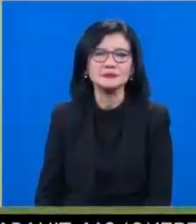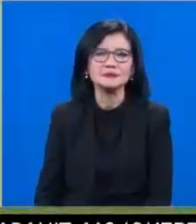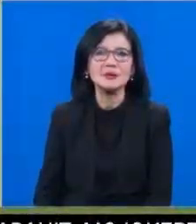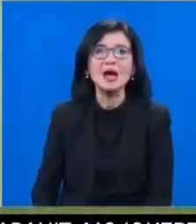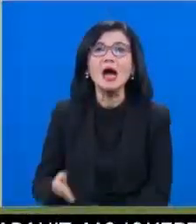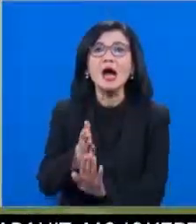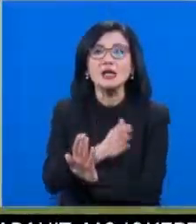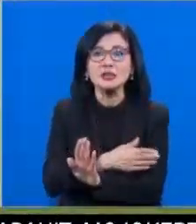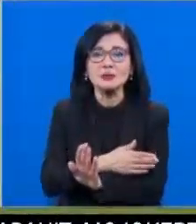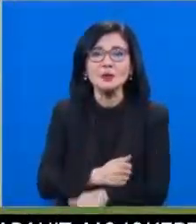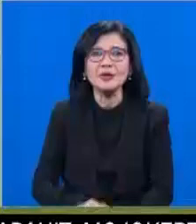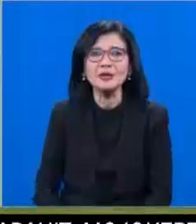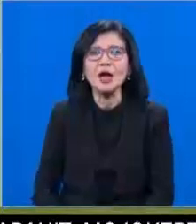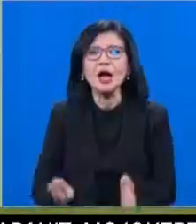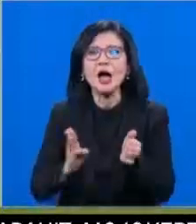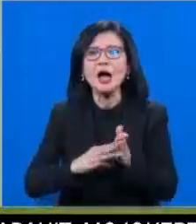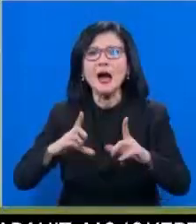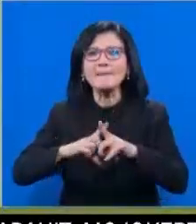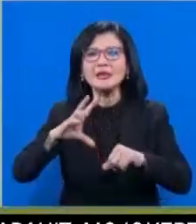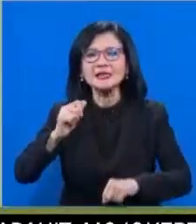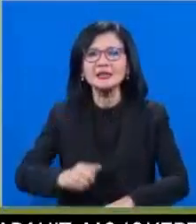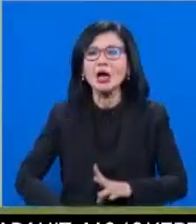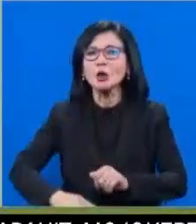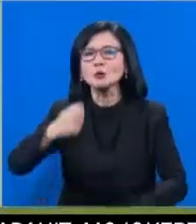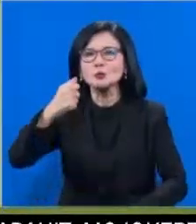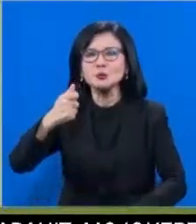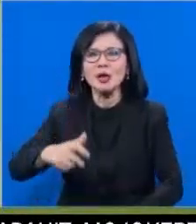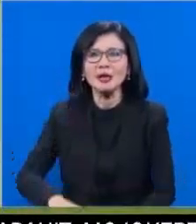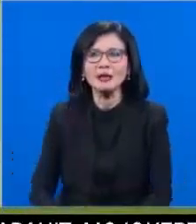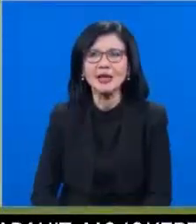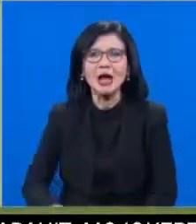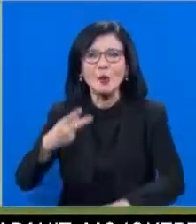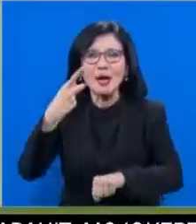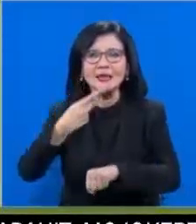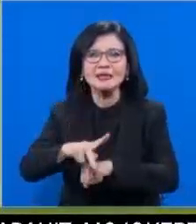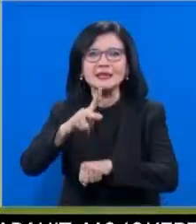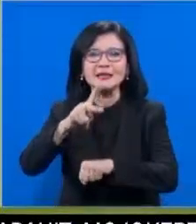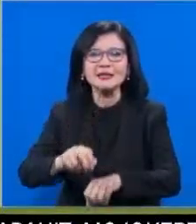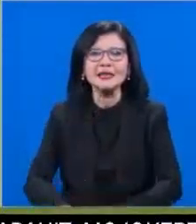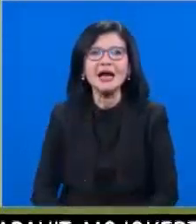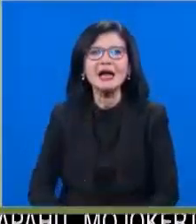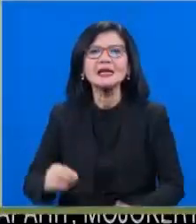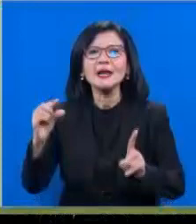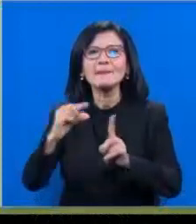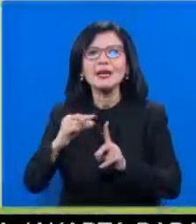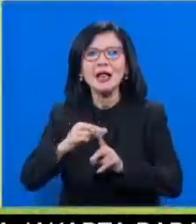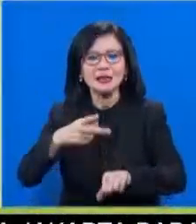Sebelum turun minum, Marcelino Ferdinand menambah keunggulan skuad Garuda Muda melalui tendangan dari luar kotak penalti.